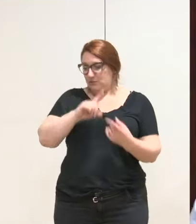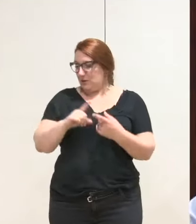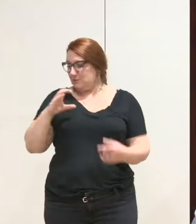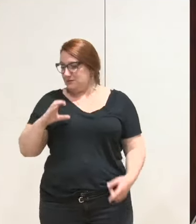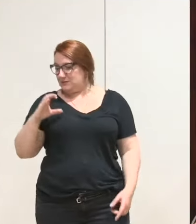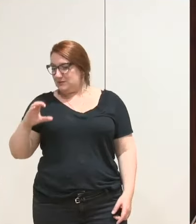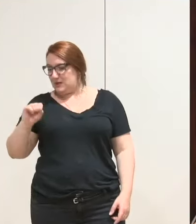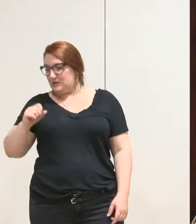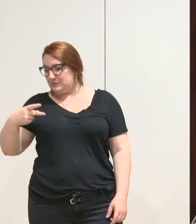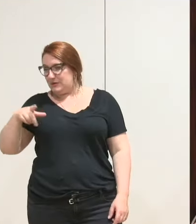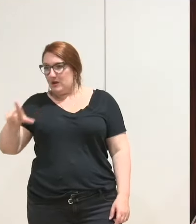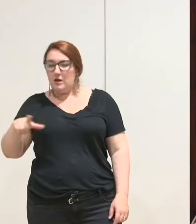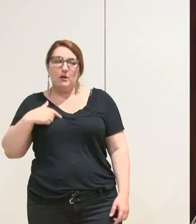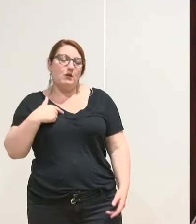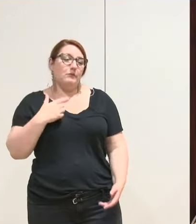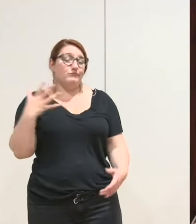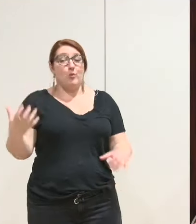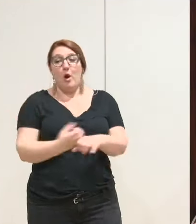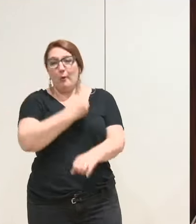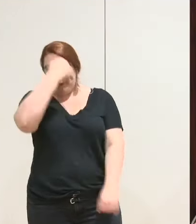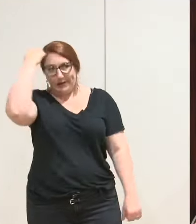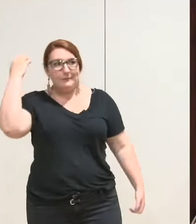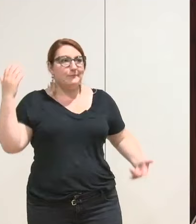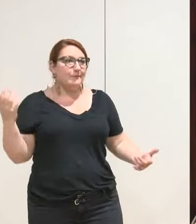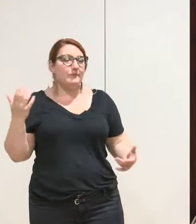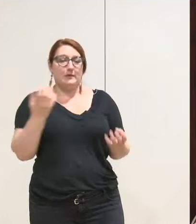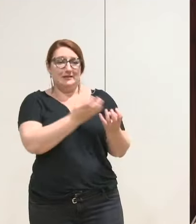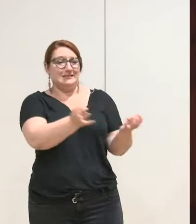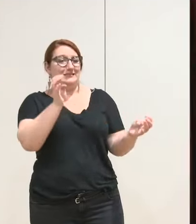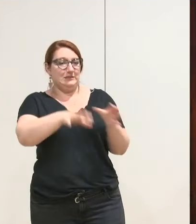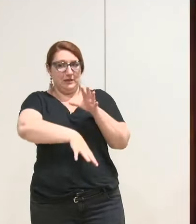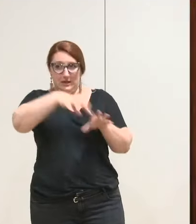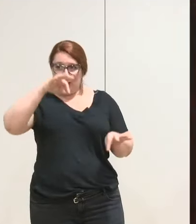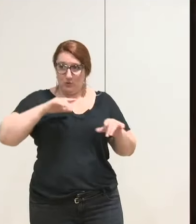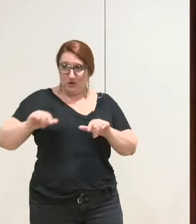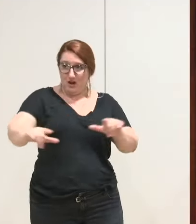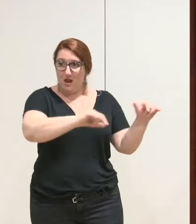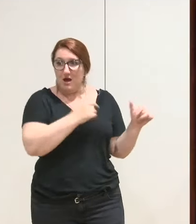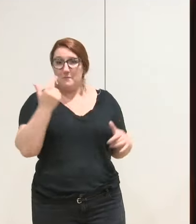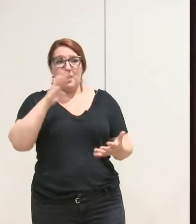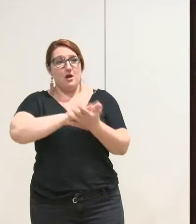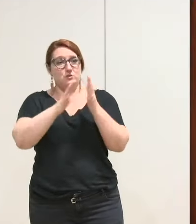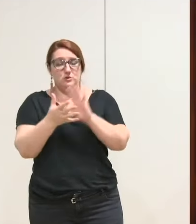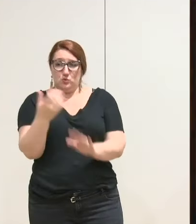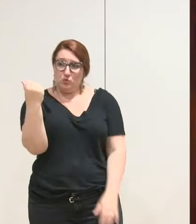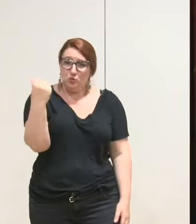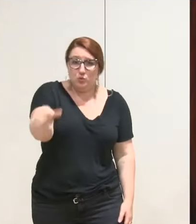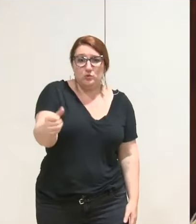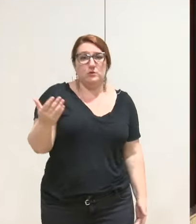un regret il y avait tous les élus il n'y avait qu'une association